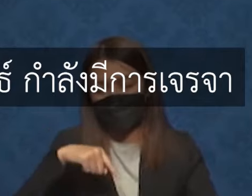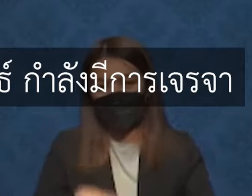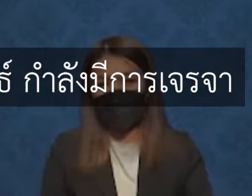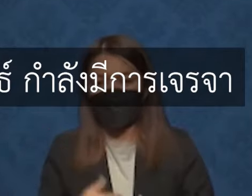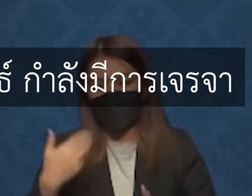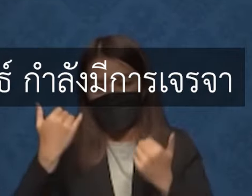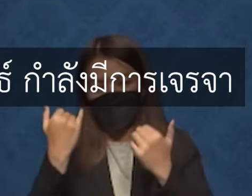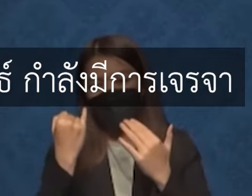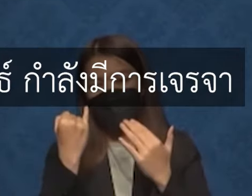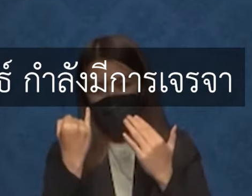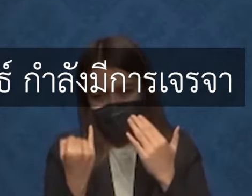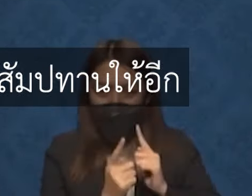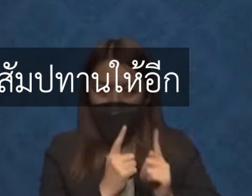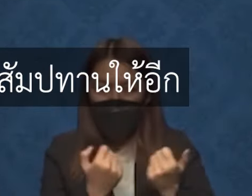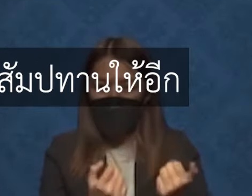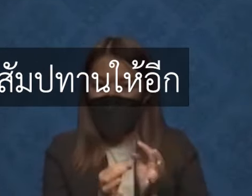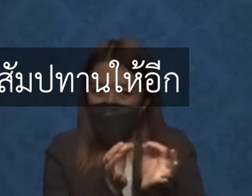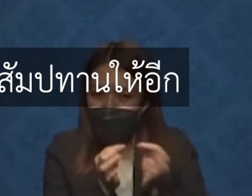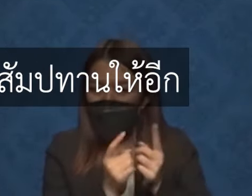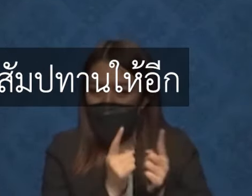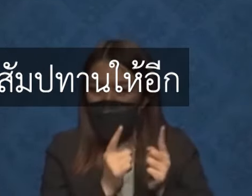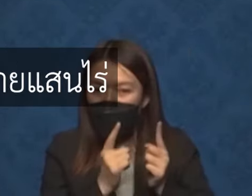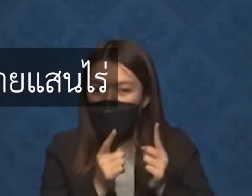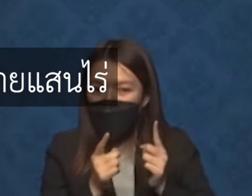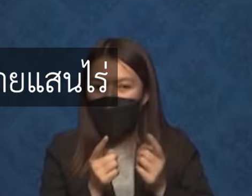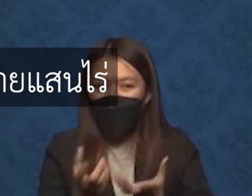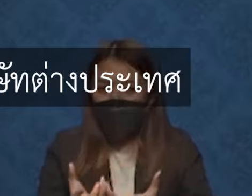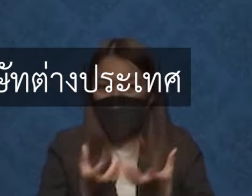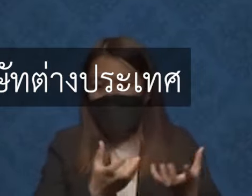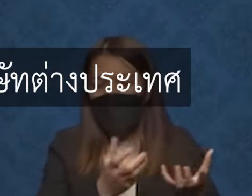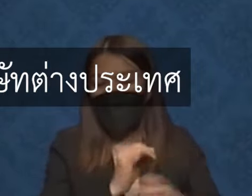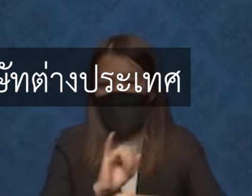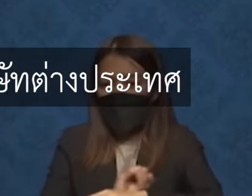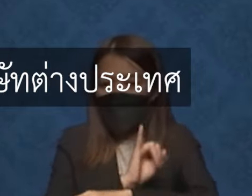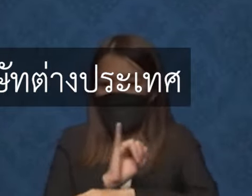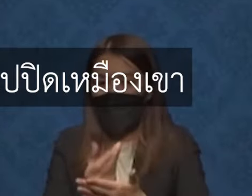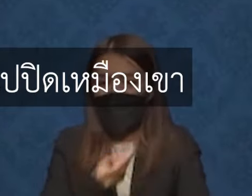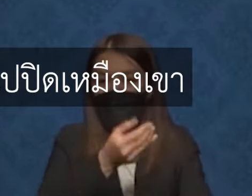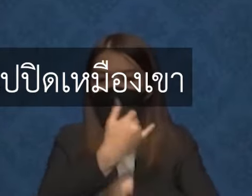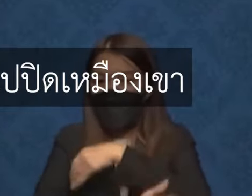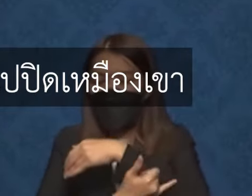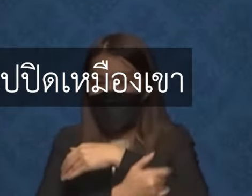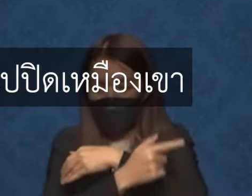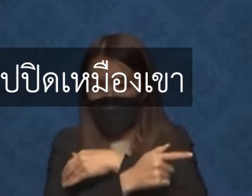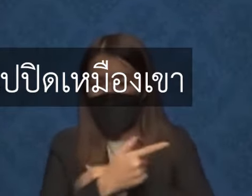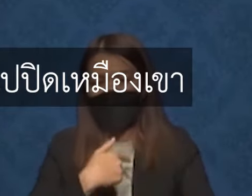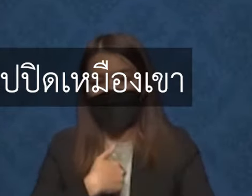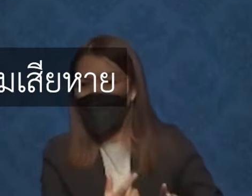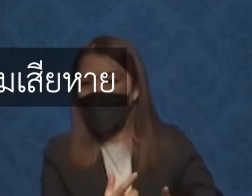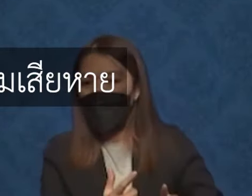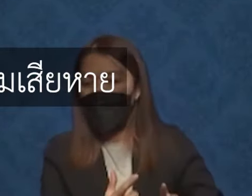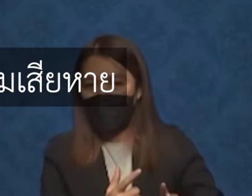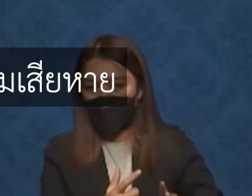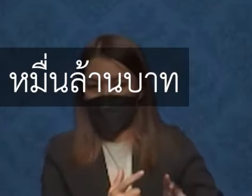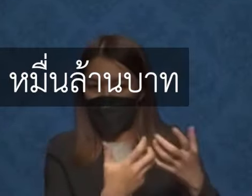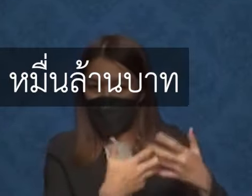พลเอกประยุทธ์กำลังมีการเจรจาที่จะมอบสัมปทานให้อีกหลายแสนไร่ให้กับบริษัทต่างประเทศซึ่งตัวเองไปปิดเหมืองเขาความ